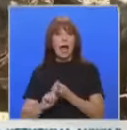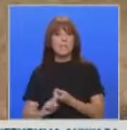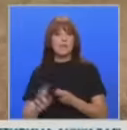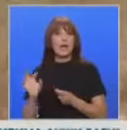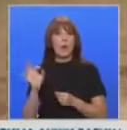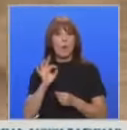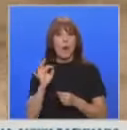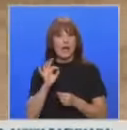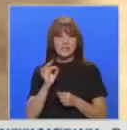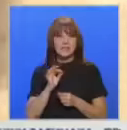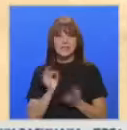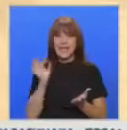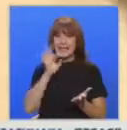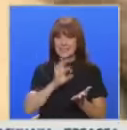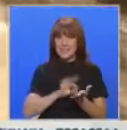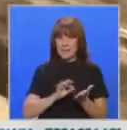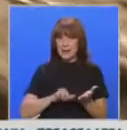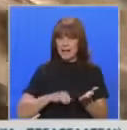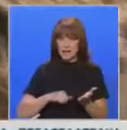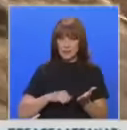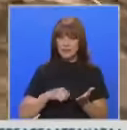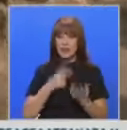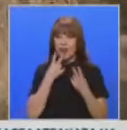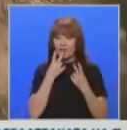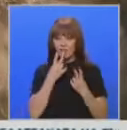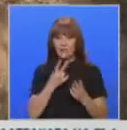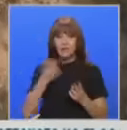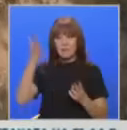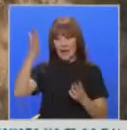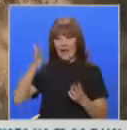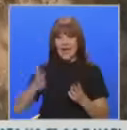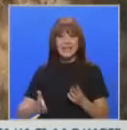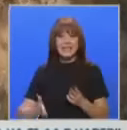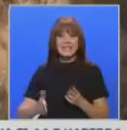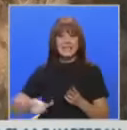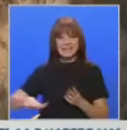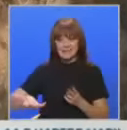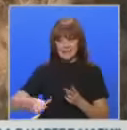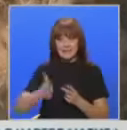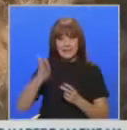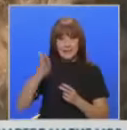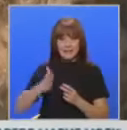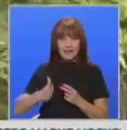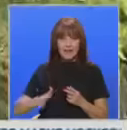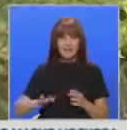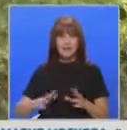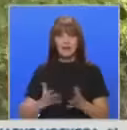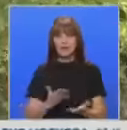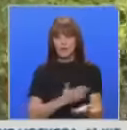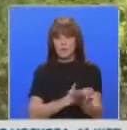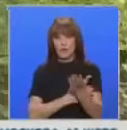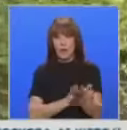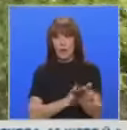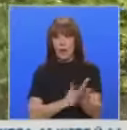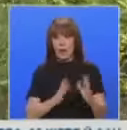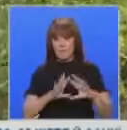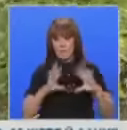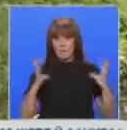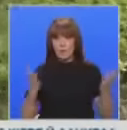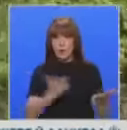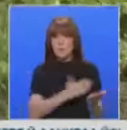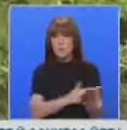намираме стената му, от която буквално са се отцепили огромни земни маси. На място с екипа ни има и експерт, бивш управител